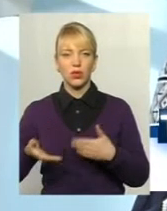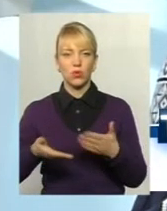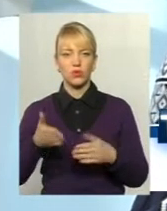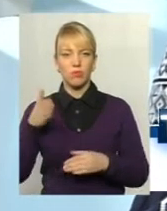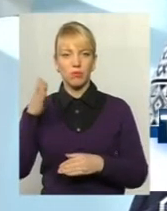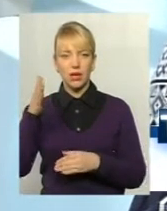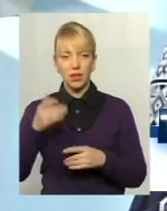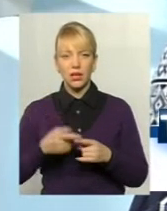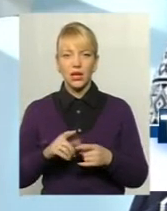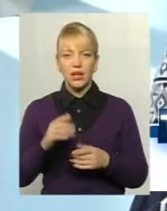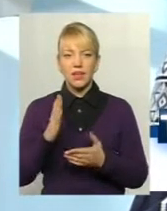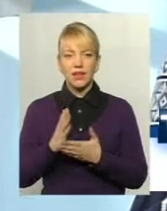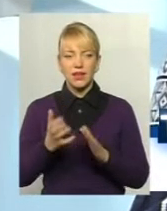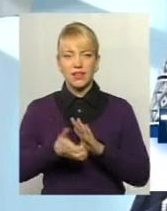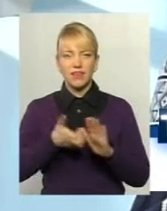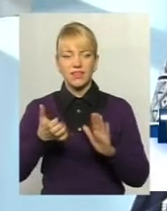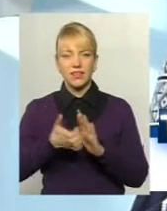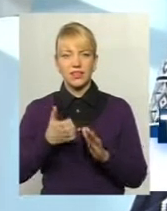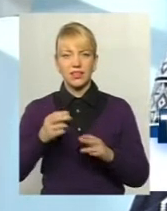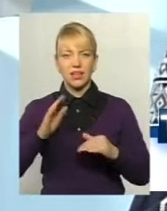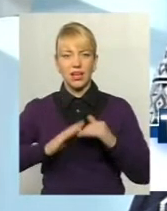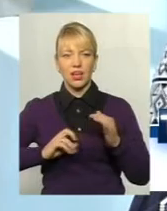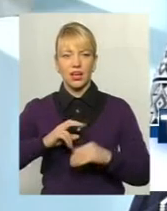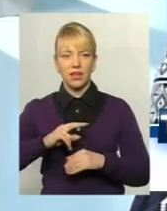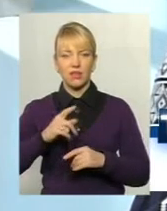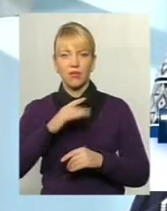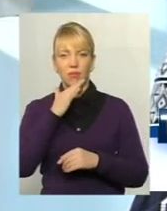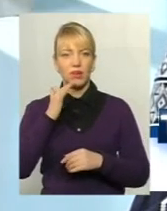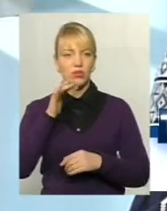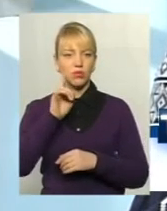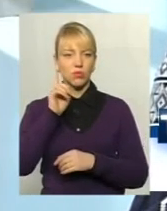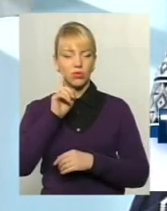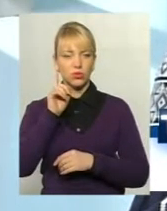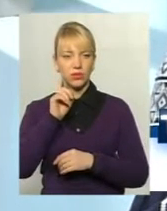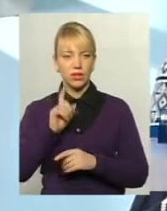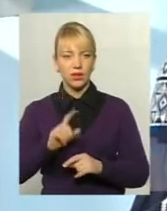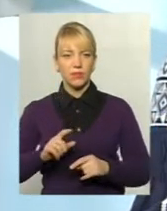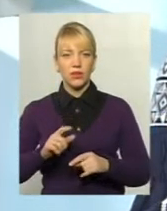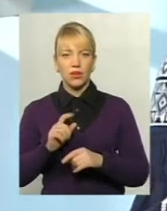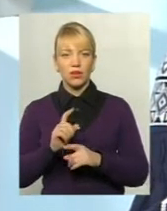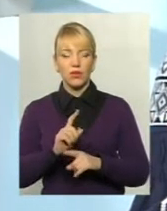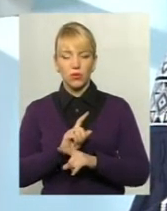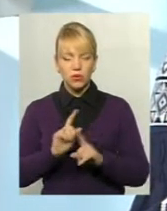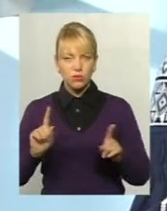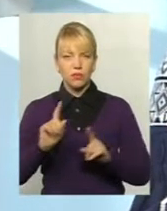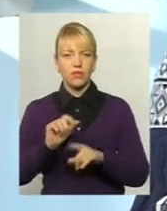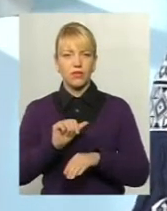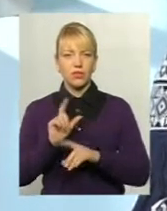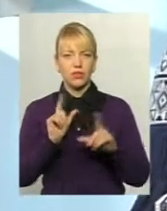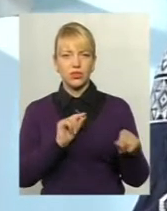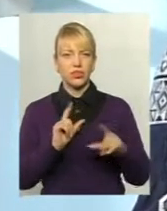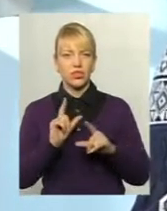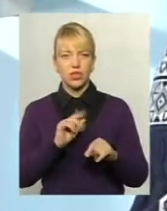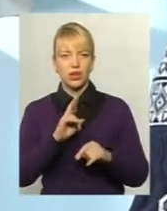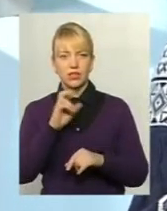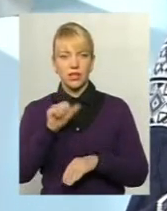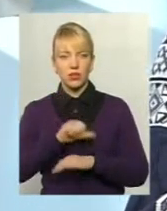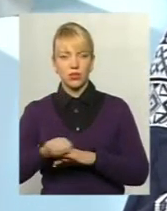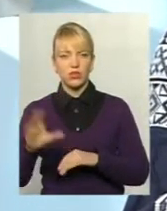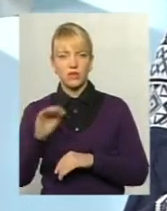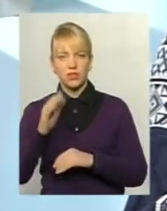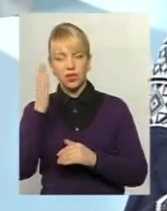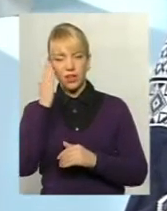великий дефіцит кадрів. Разом з тим багато молоді особливо від'їжджає за кордон. Всі талановиті,